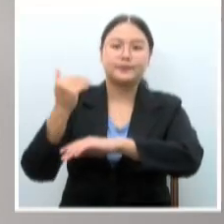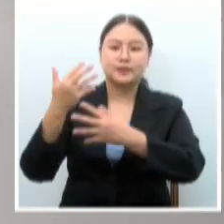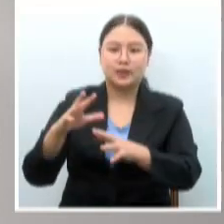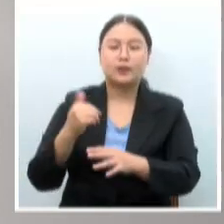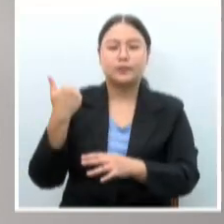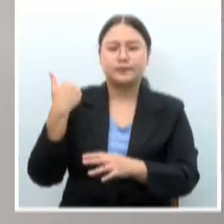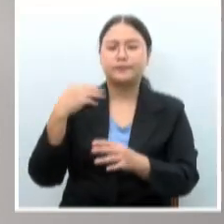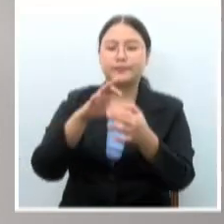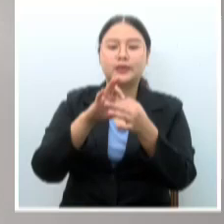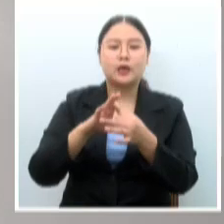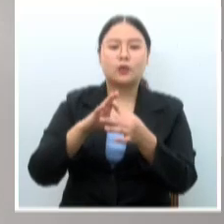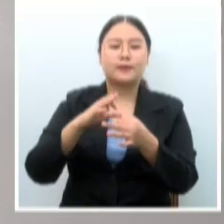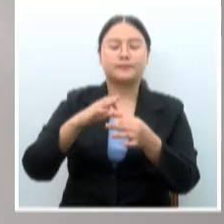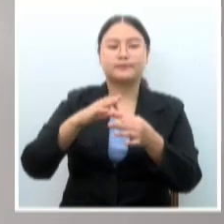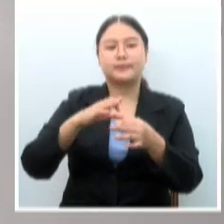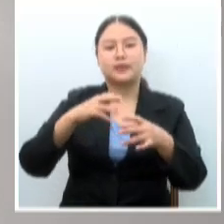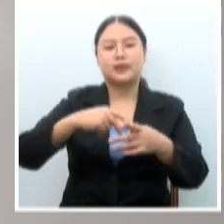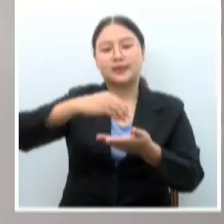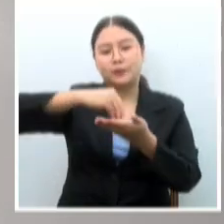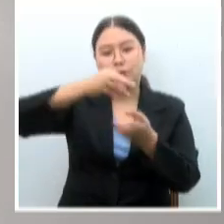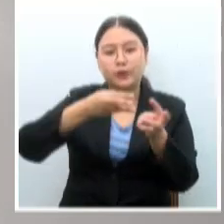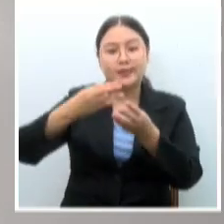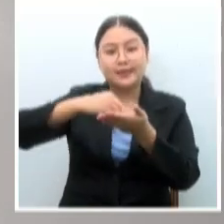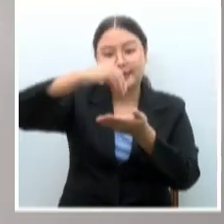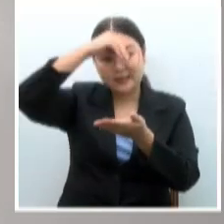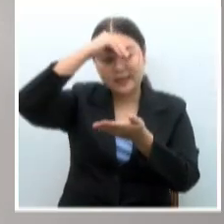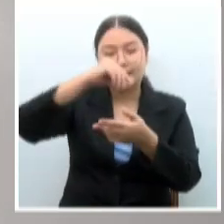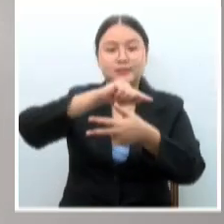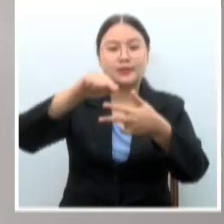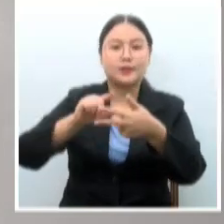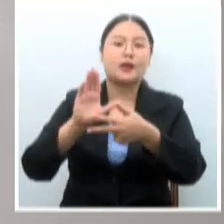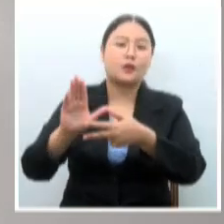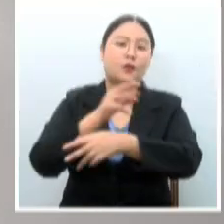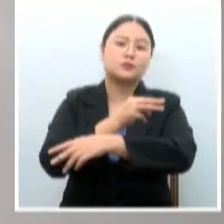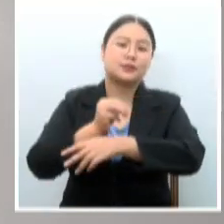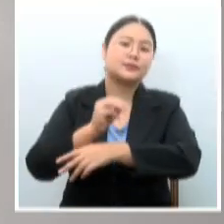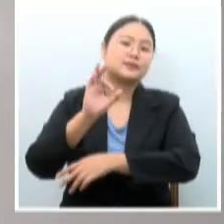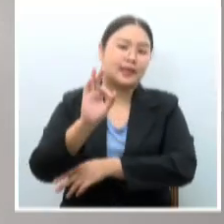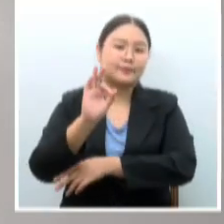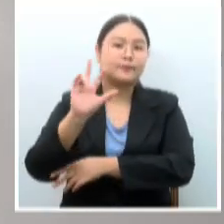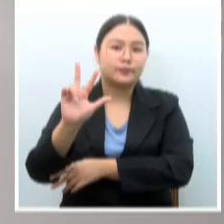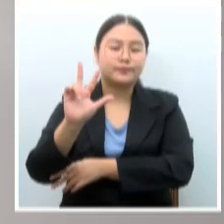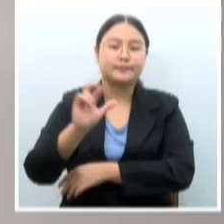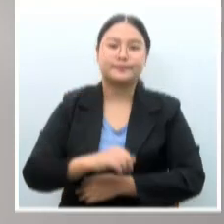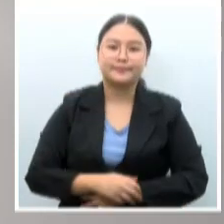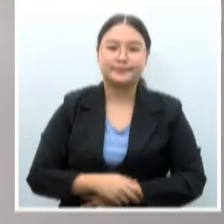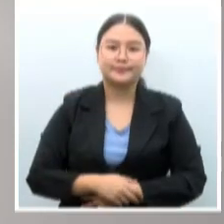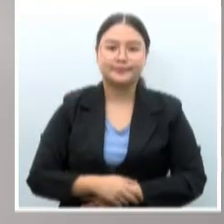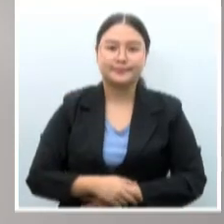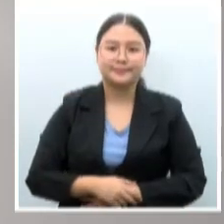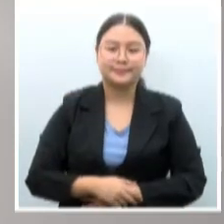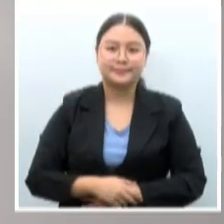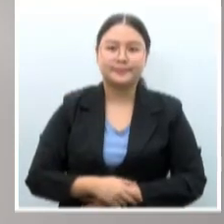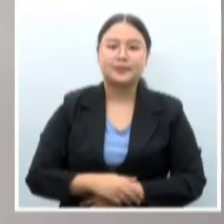การจัดการศึกษาของสปป.มหาสารคามเขต3 Soft Power or Education สารคาม3โอเคนะคะเด็กสารคาม3